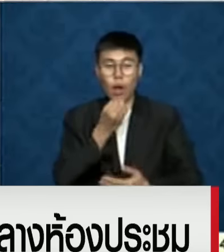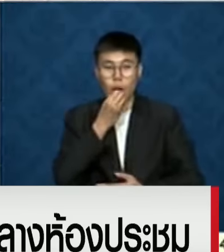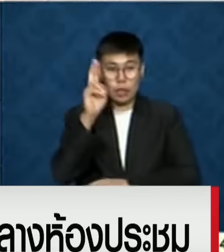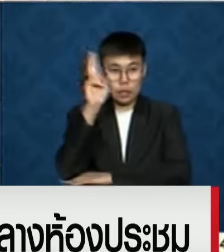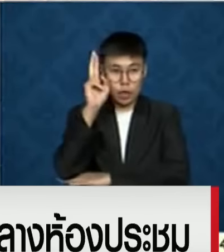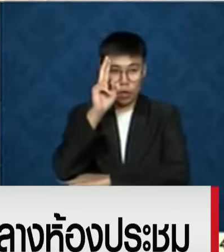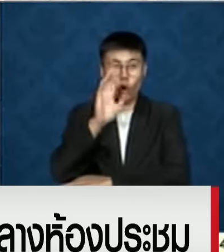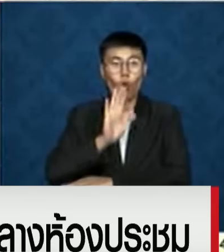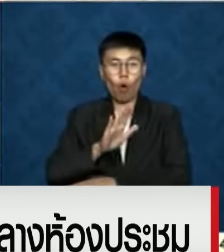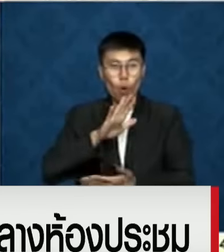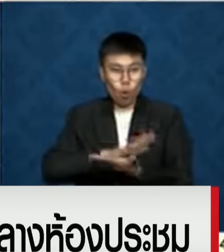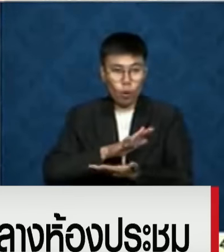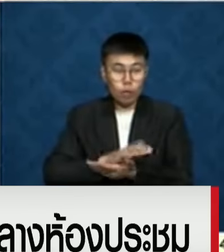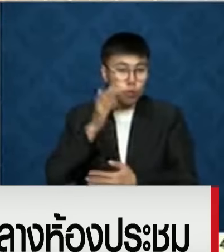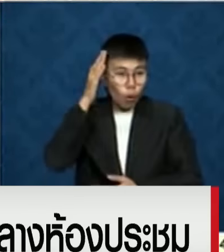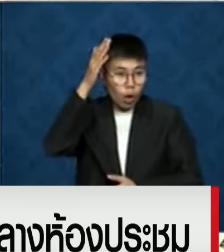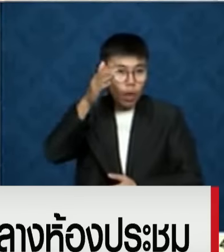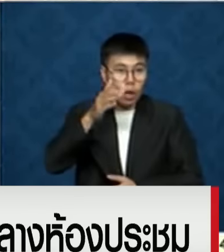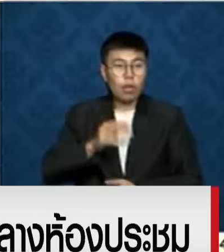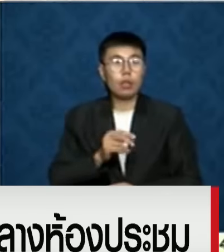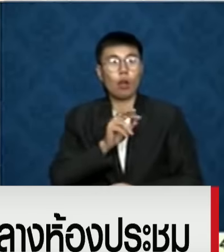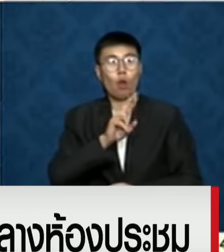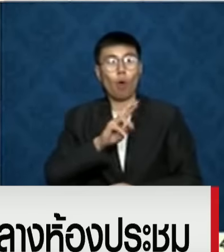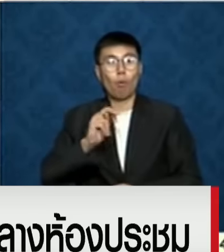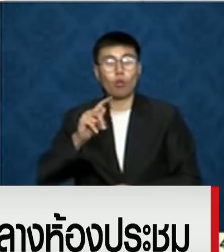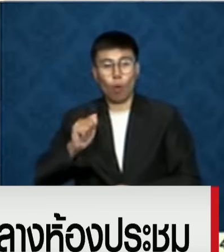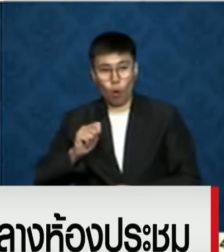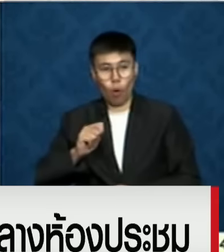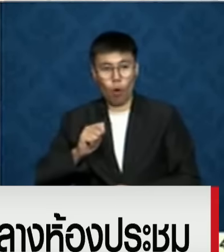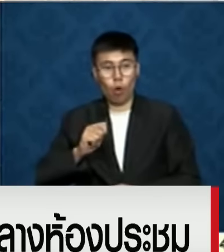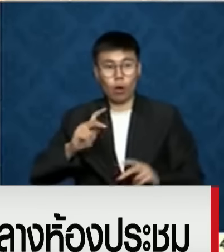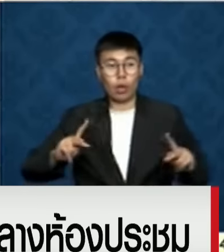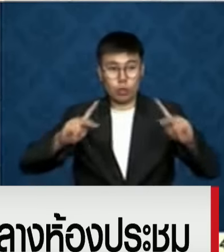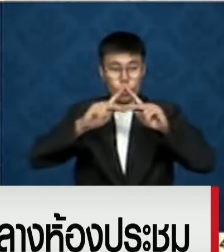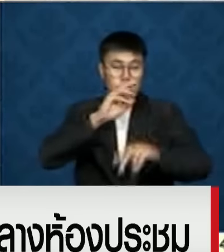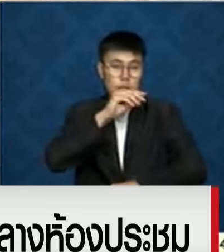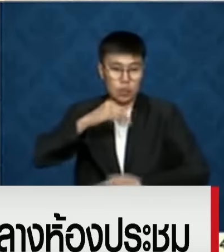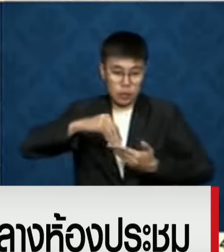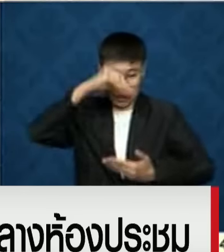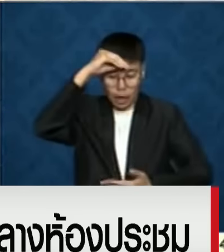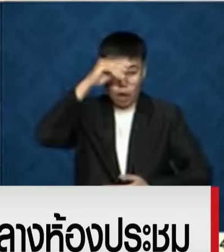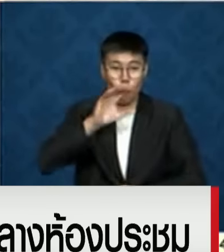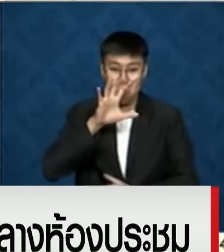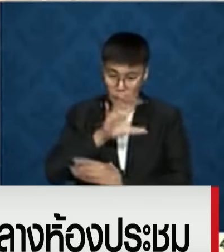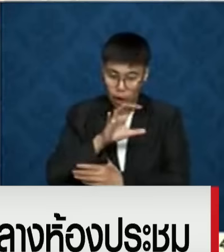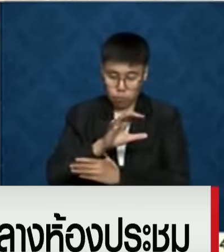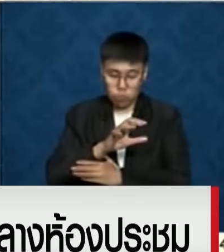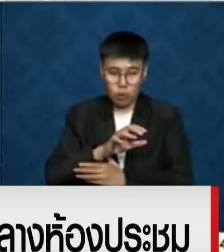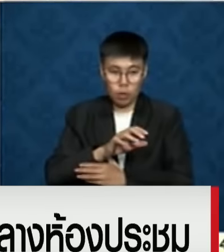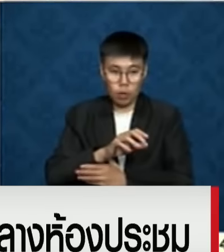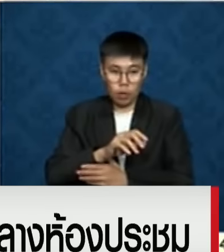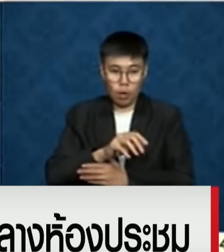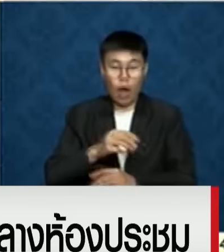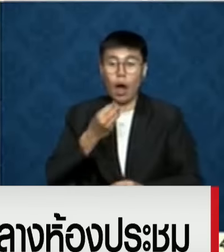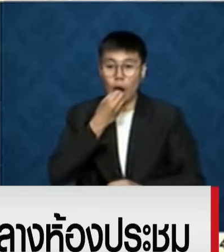3รอบซึ่งก็เป็นไปตามกติกานะบอกก่อนกติกาหรือว่าเงื่อนไขของการตั้งกระทู้ถามสดให้ถามได้ 3ครั้งใน